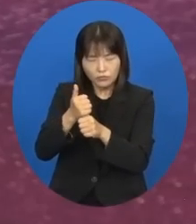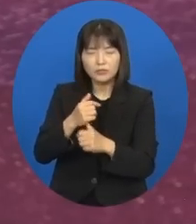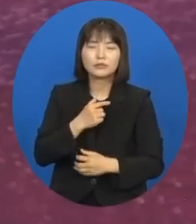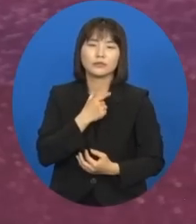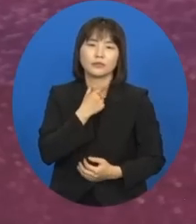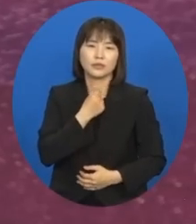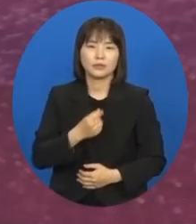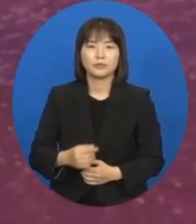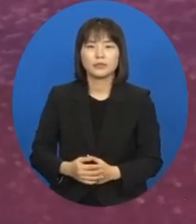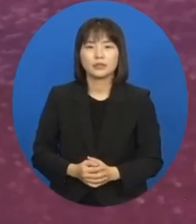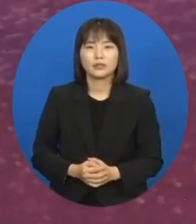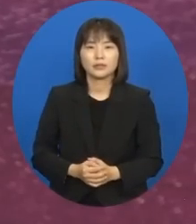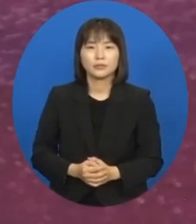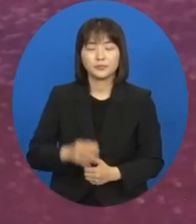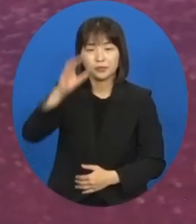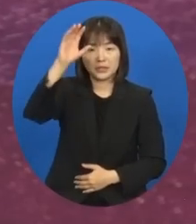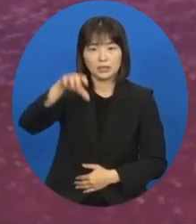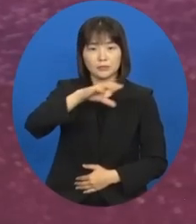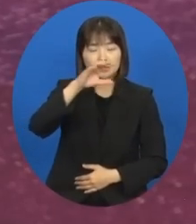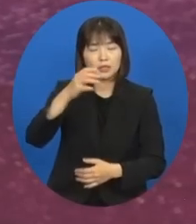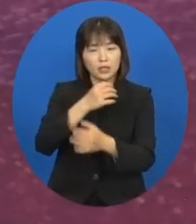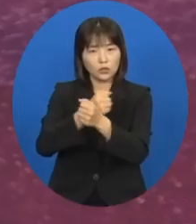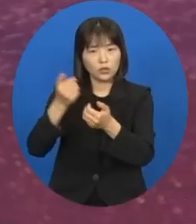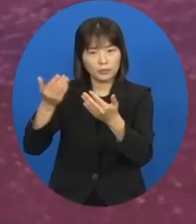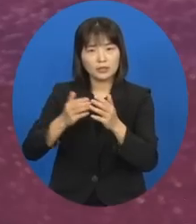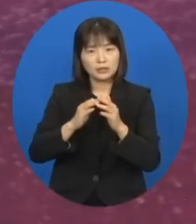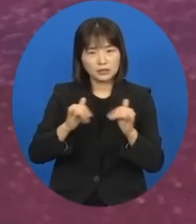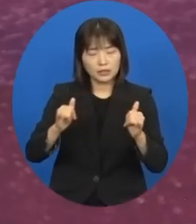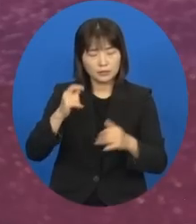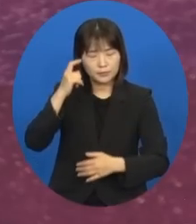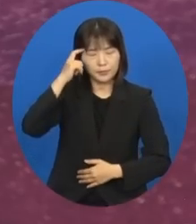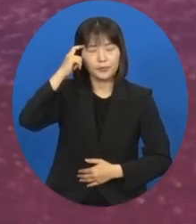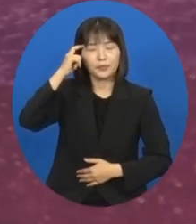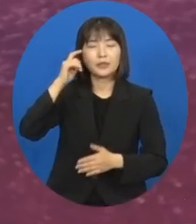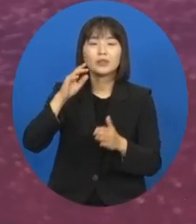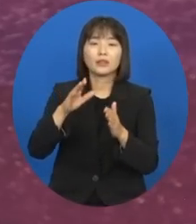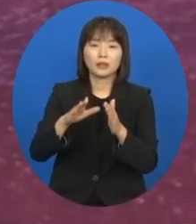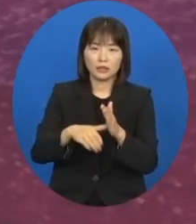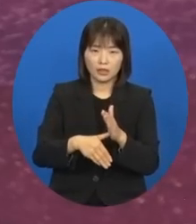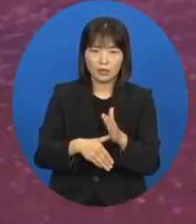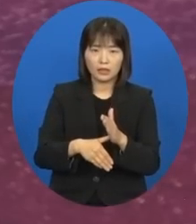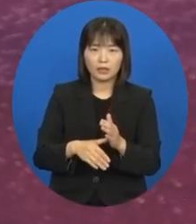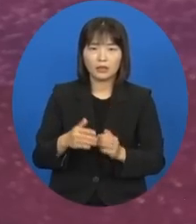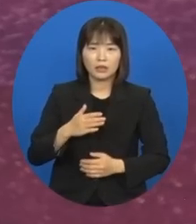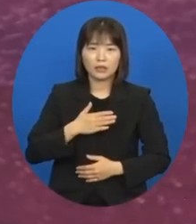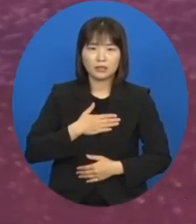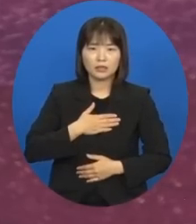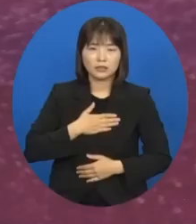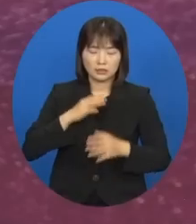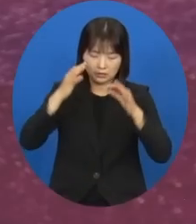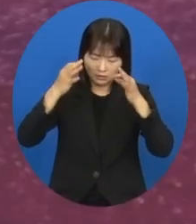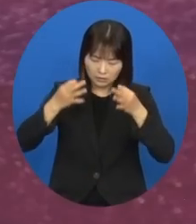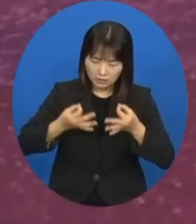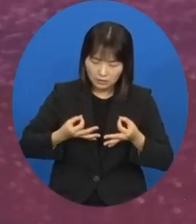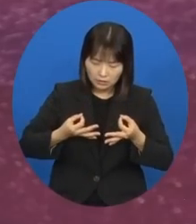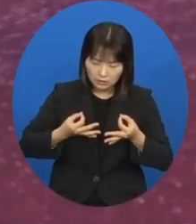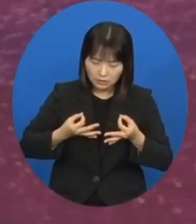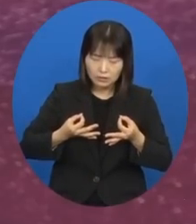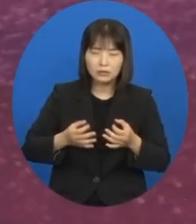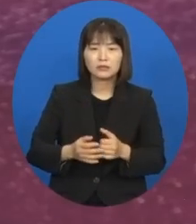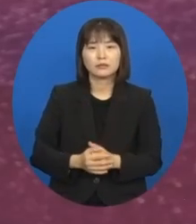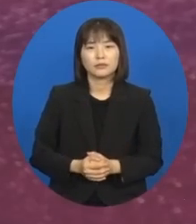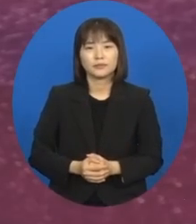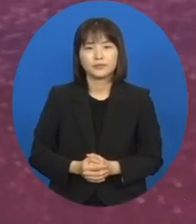것입니다 십자가의 용서 받은 자라는 것을 깨닫게 될 때 저의 실상을 주님은 보게 하셨습니다